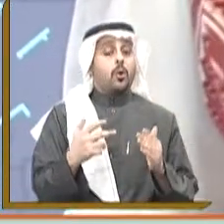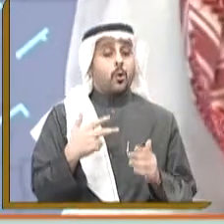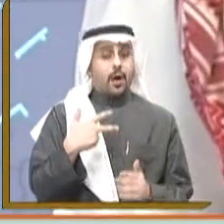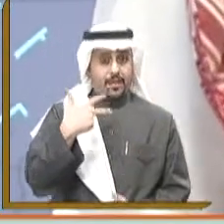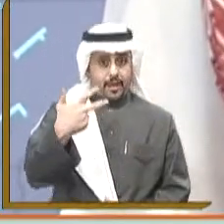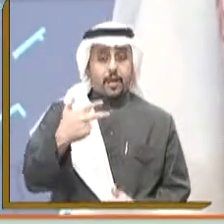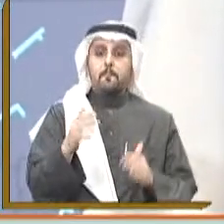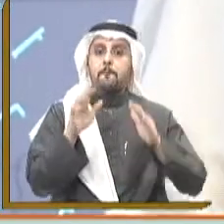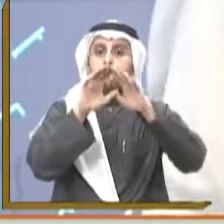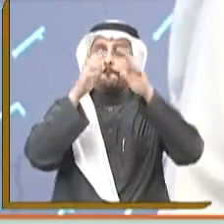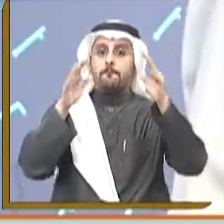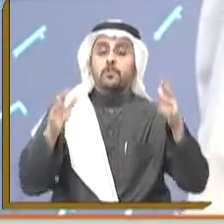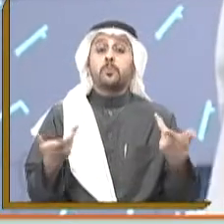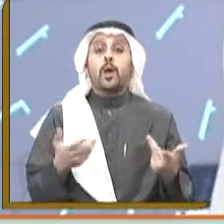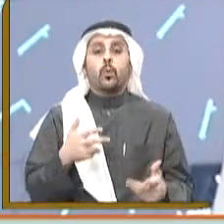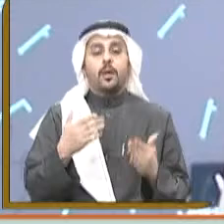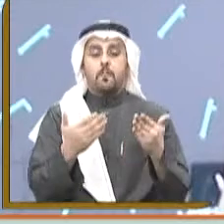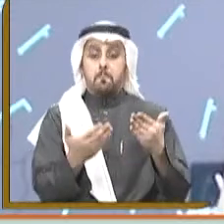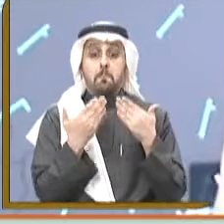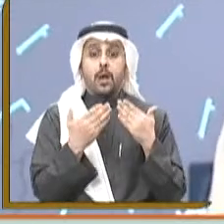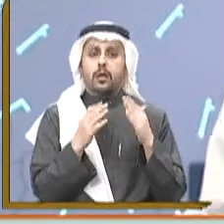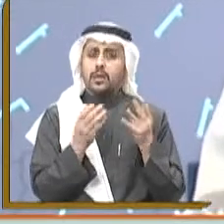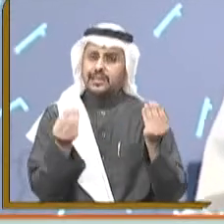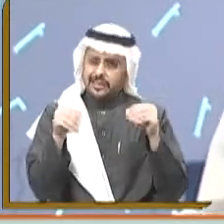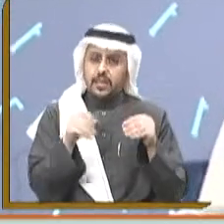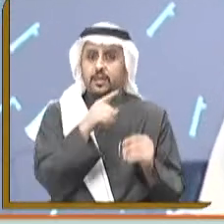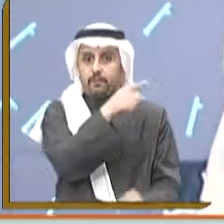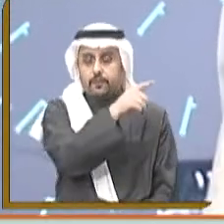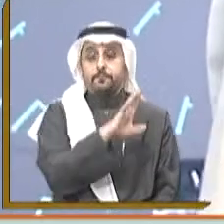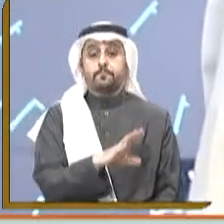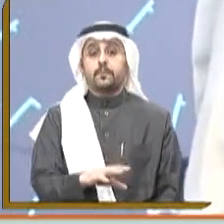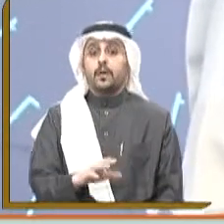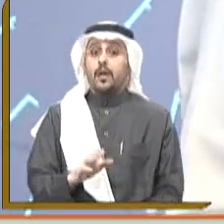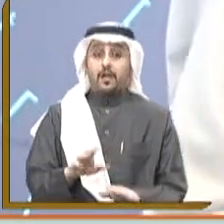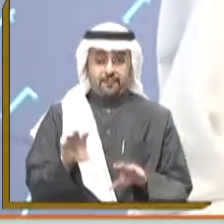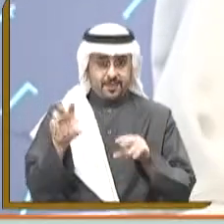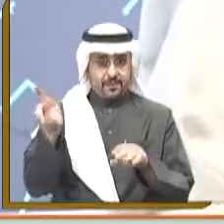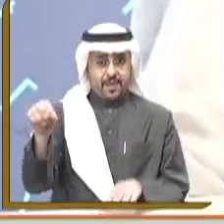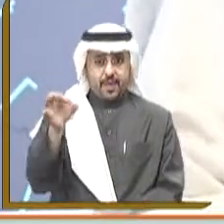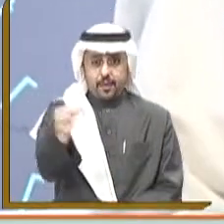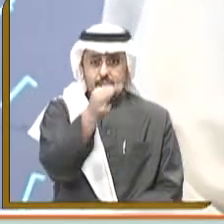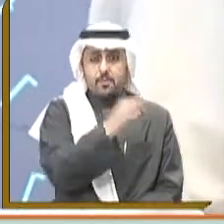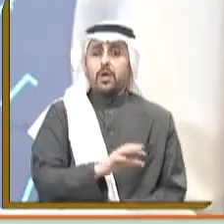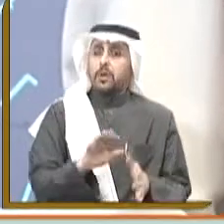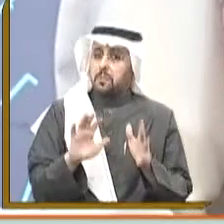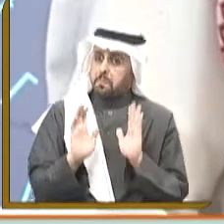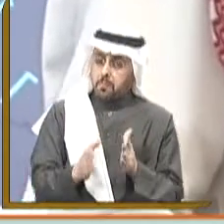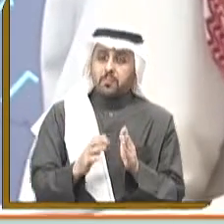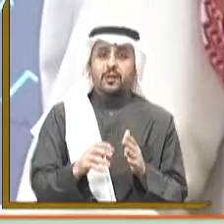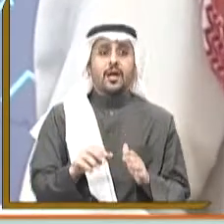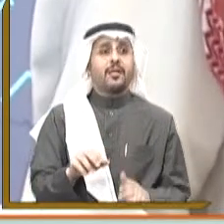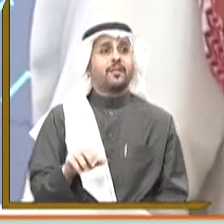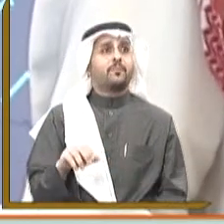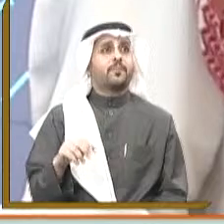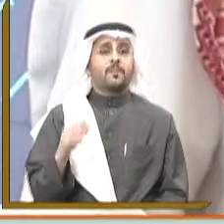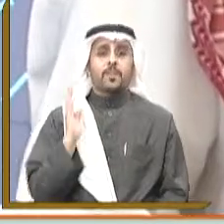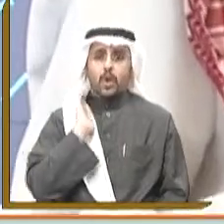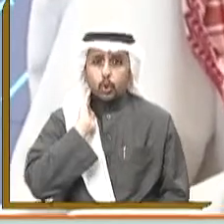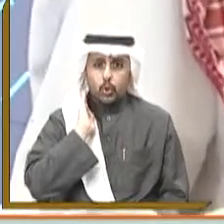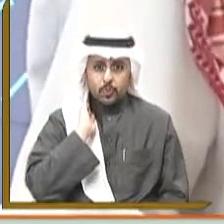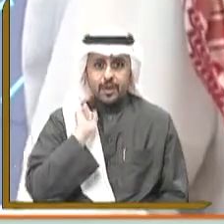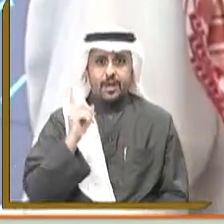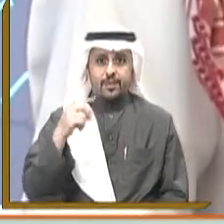المكرمة. معظم مناطق المملكة إن شاء الله تعالى التي هطلت عليها أمطار متوقع أن ترتفع نسب الرطوبة في ساعة الصباح